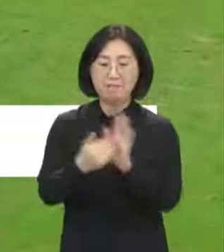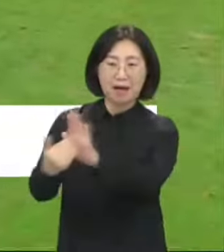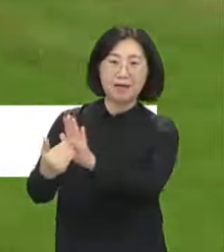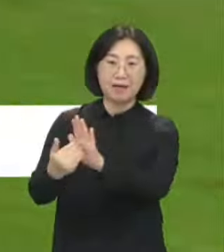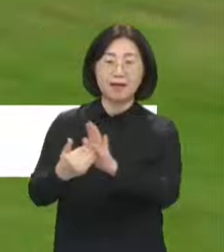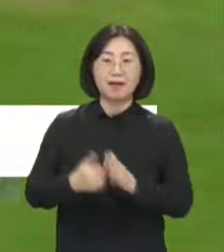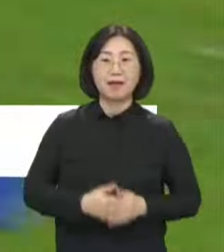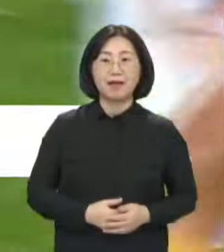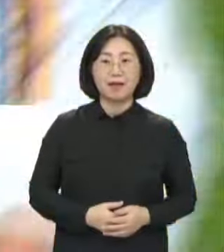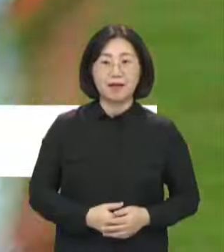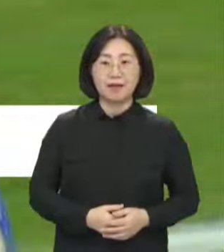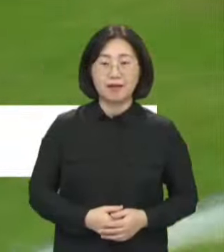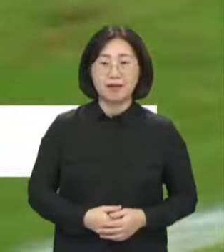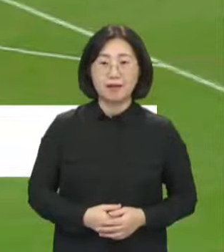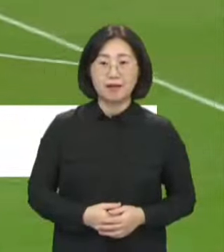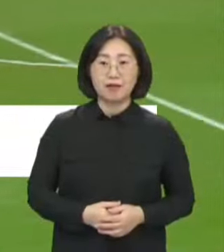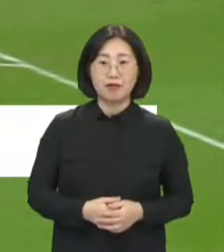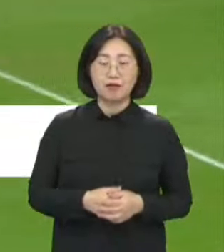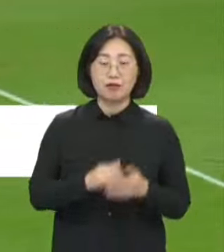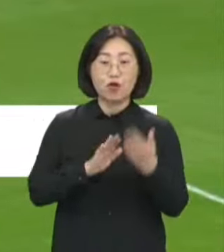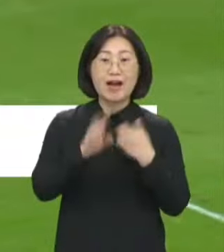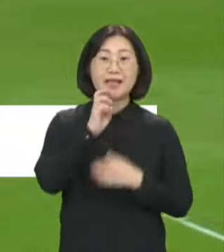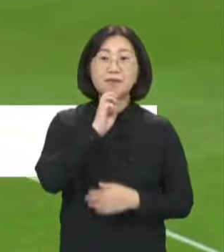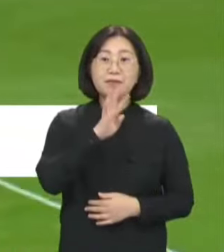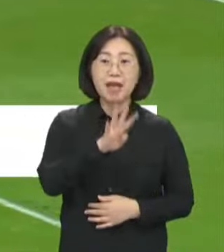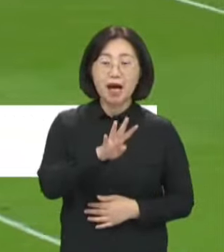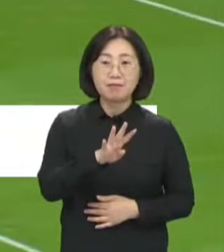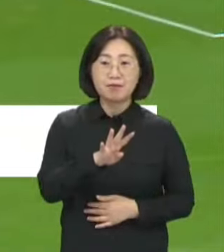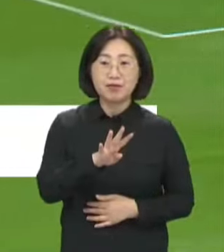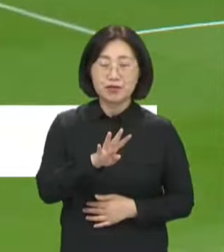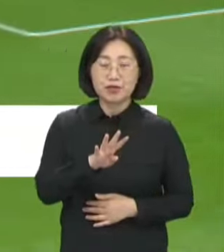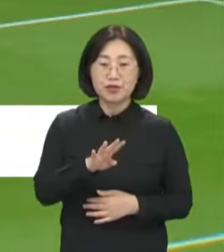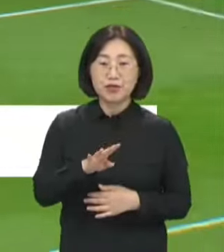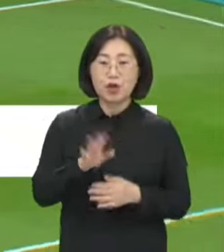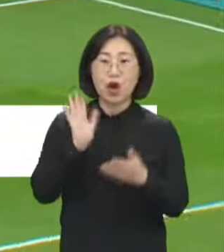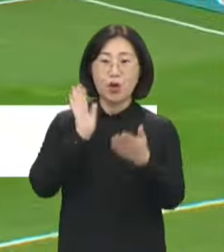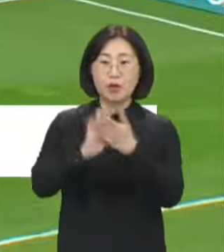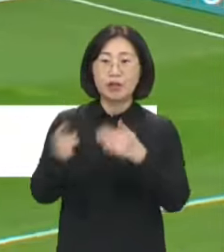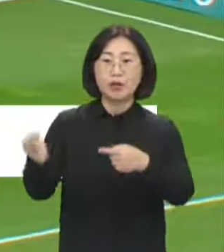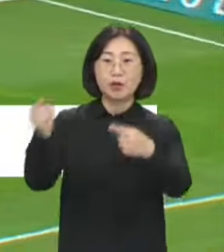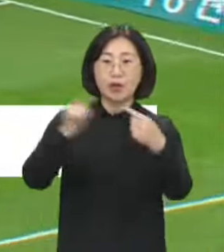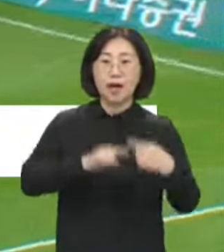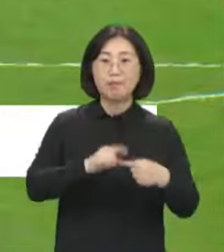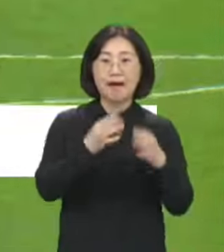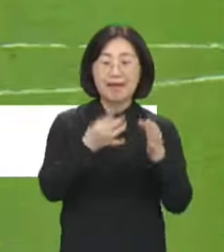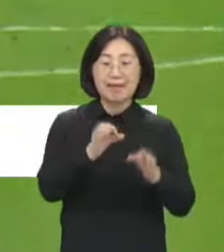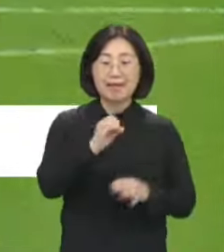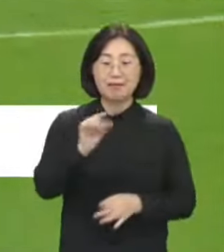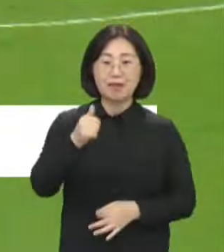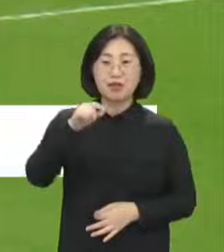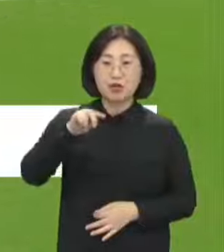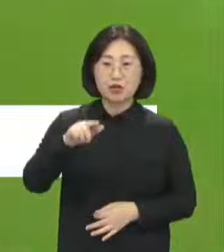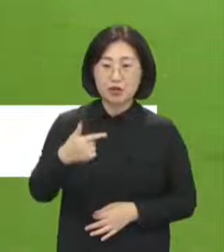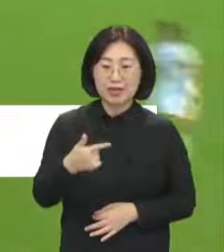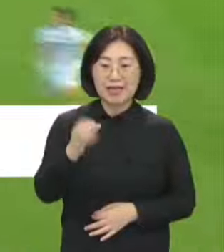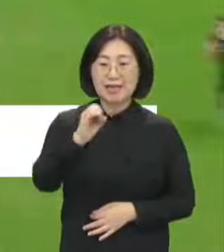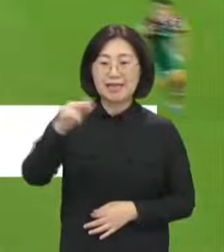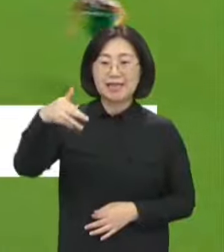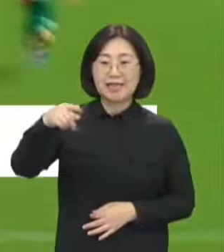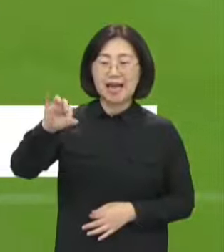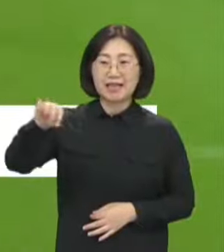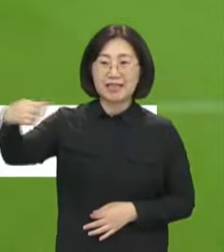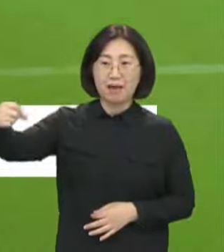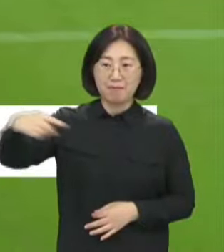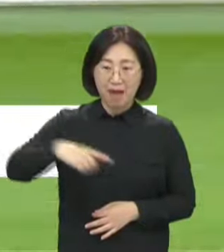틀어막았습니다. 이어 후반 34분 교체로 투입된 김인균이 이창근의 긴 패스를 이어받아